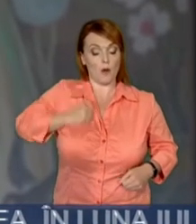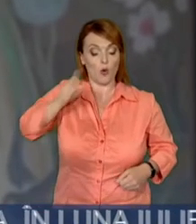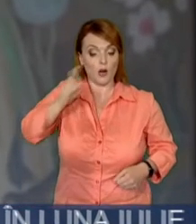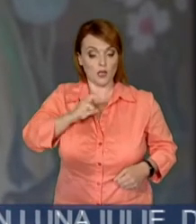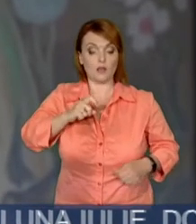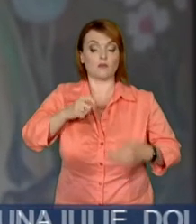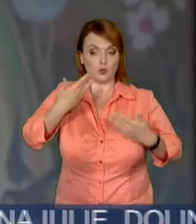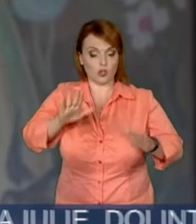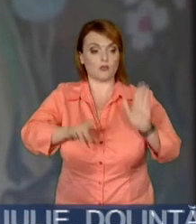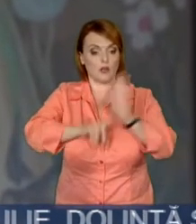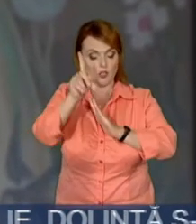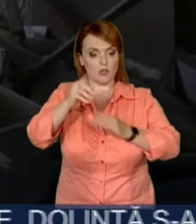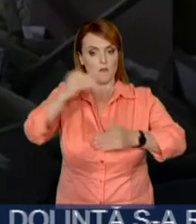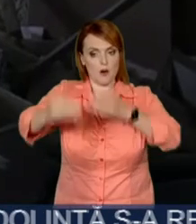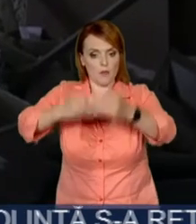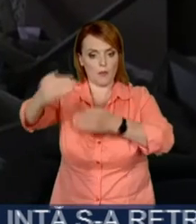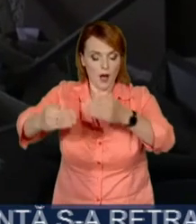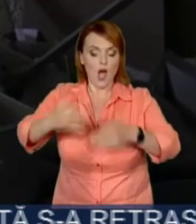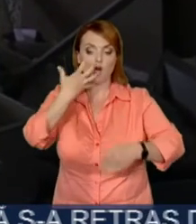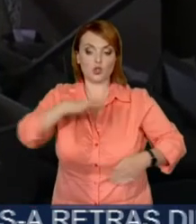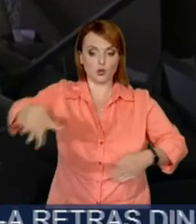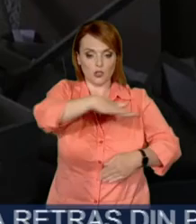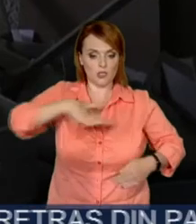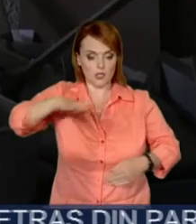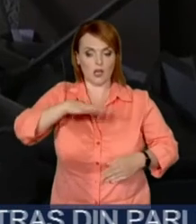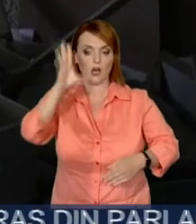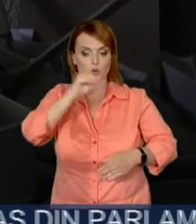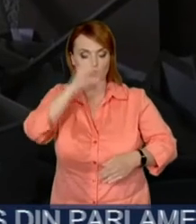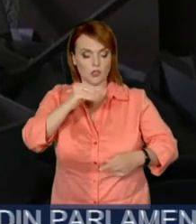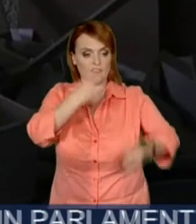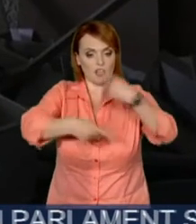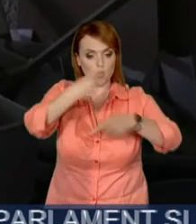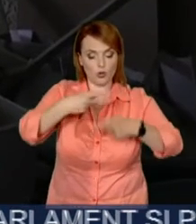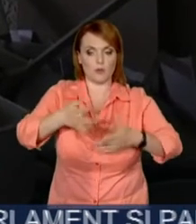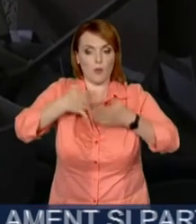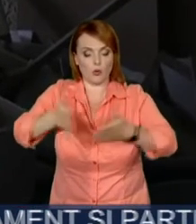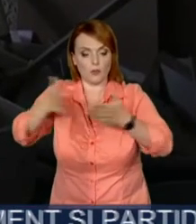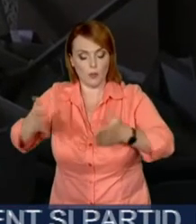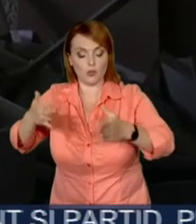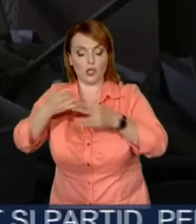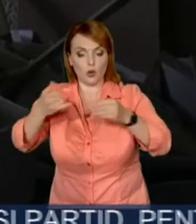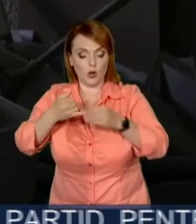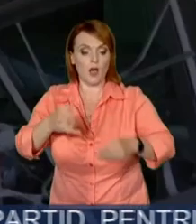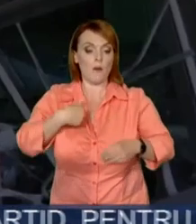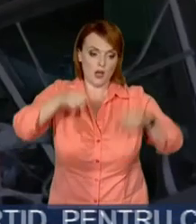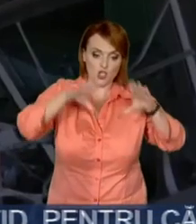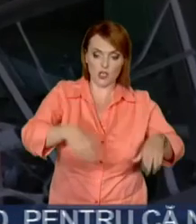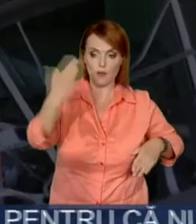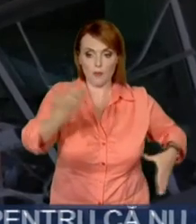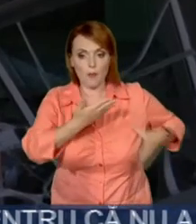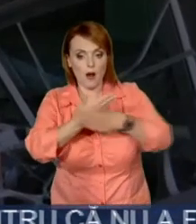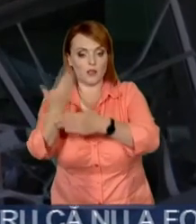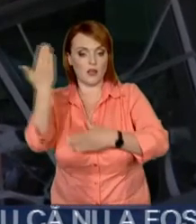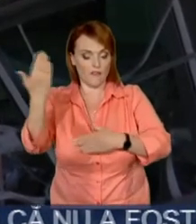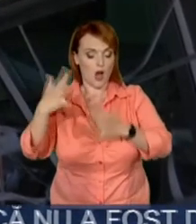început contraofensiva în sudul țărilor, reușind să integreze capacitățile pe care le-am oferit cu toții pentru a-i ajuta în lupta lor și